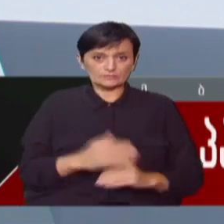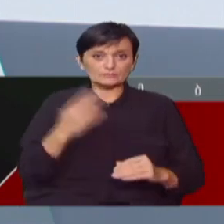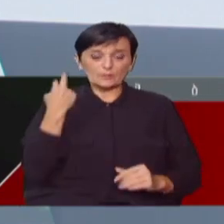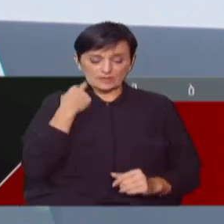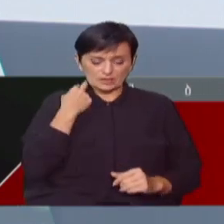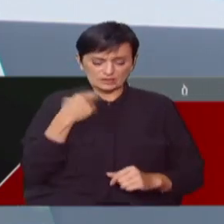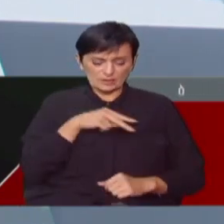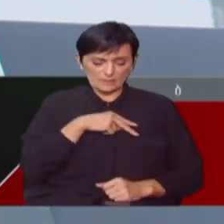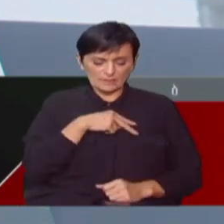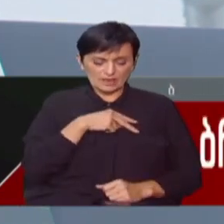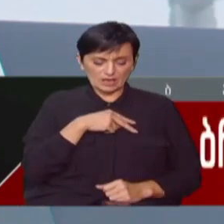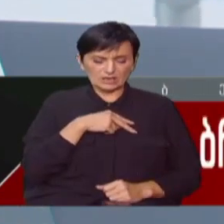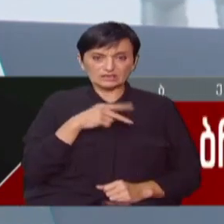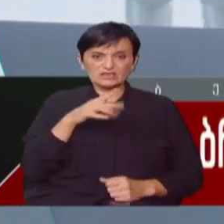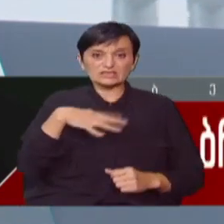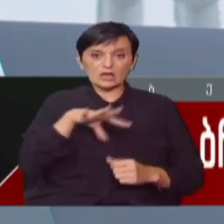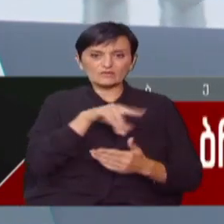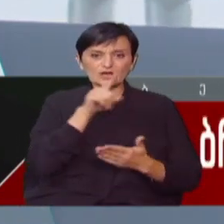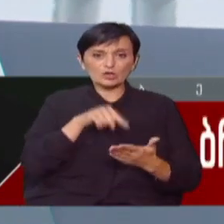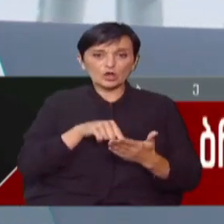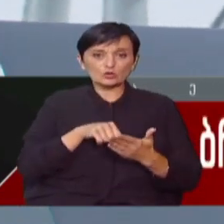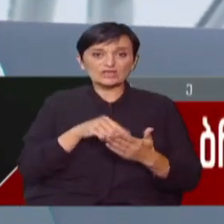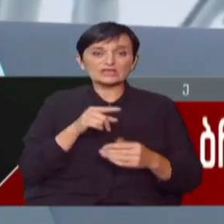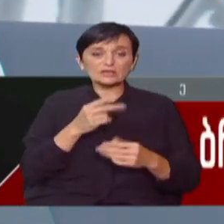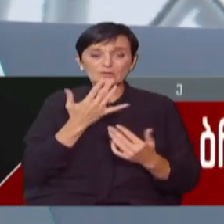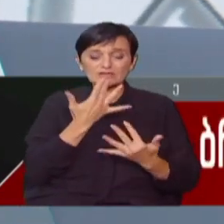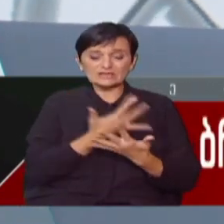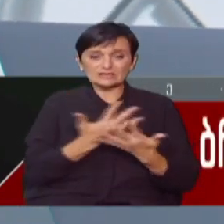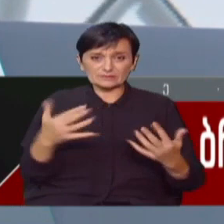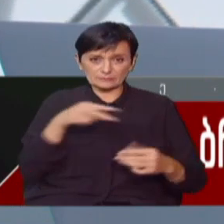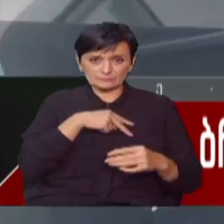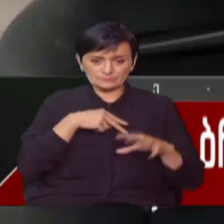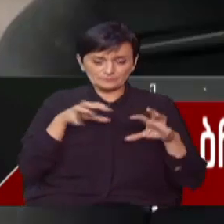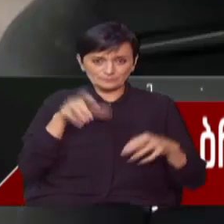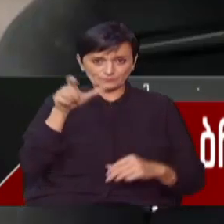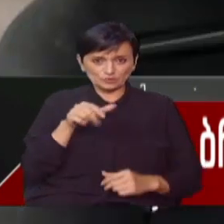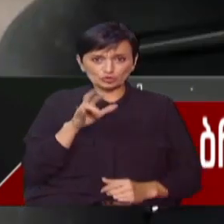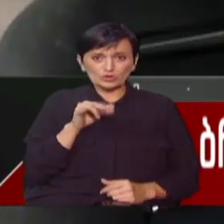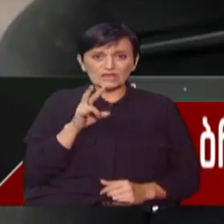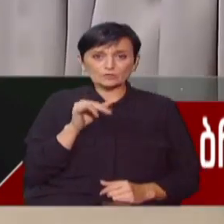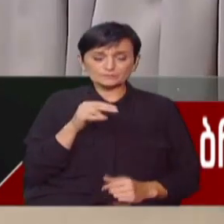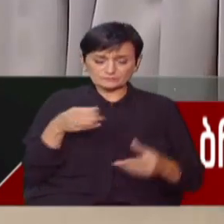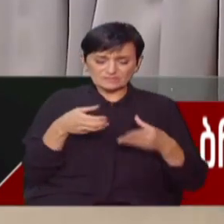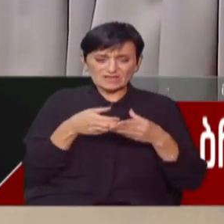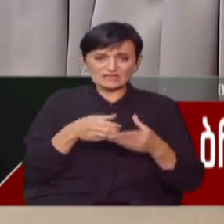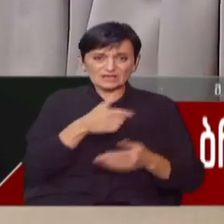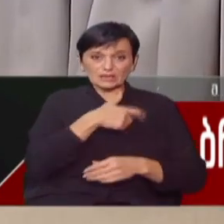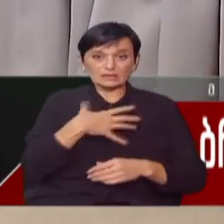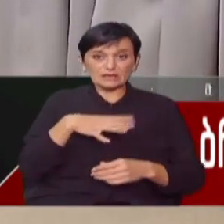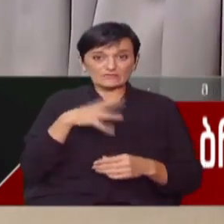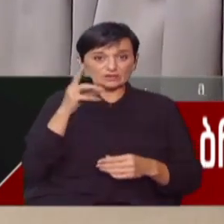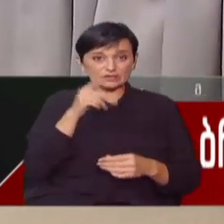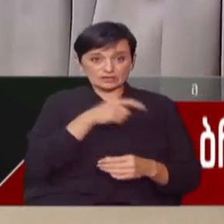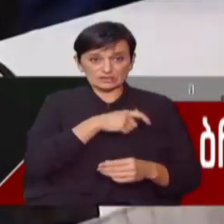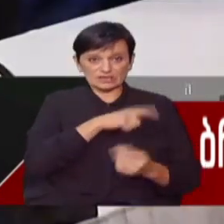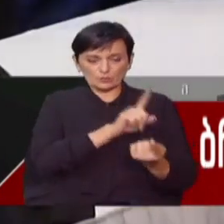დიდი ბრიტანეთის პარლამენტში საქართველოს საკითხებზე მომუშავე ინტერპარტიული საპარლამენტო ჯგუფის თავმჯდომარე ჯონათან ჯანოგლი და დელეგაციის წევრები ქართველ